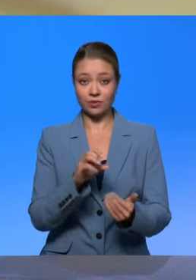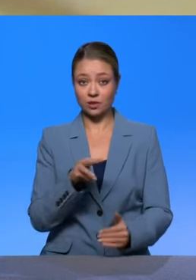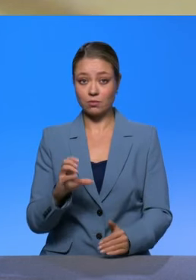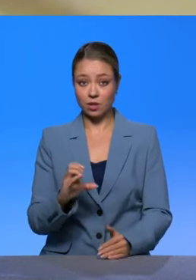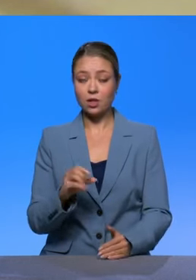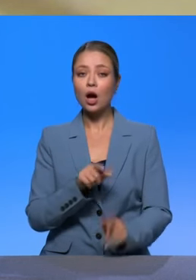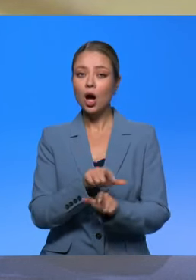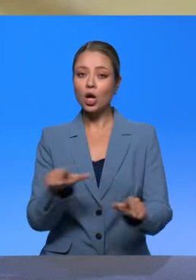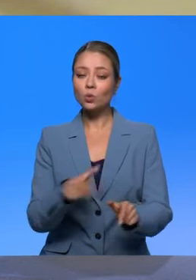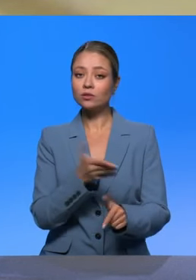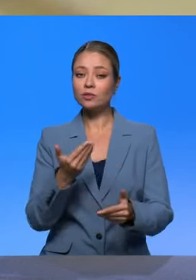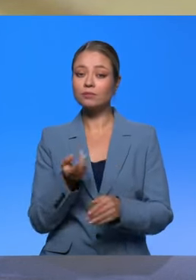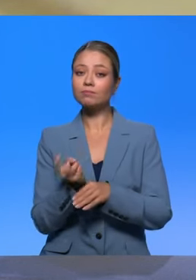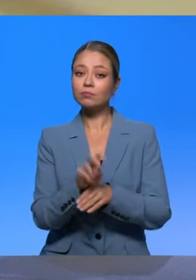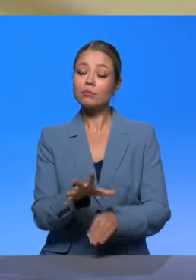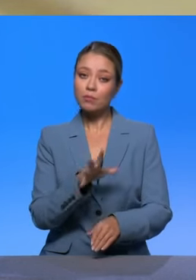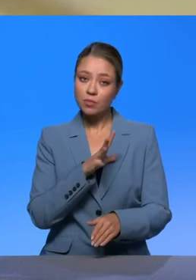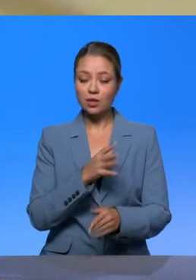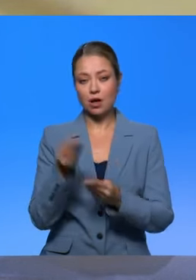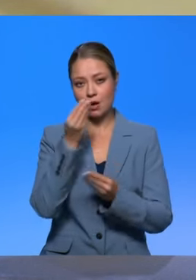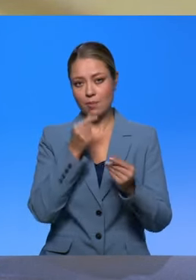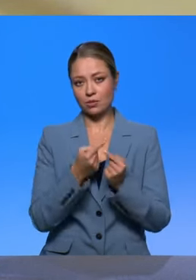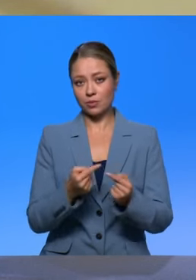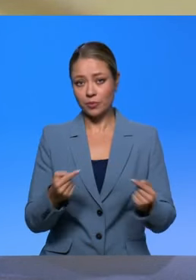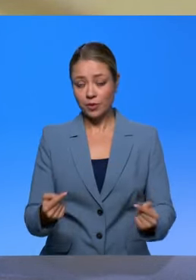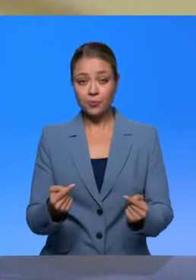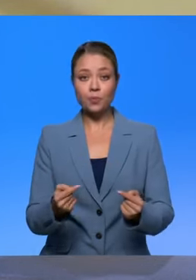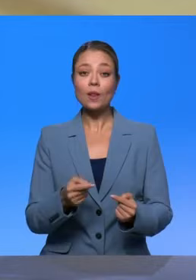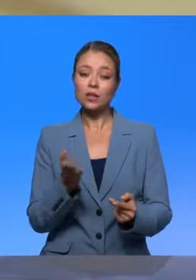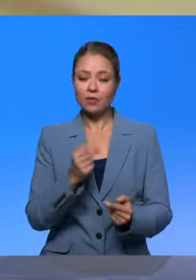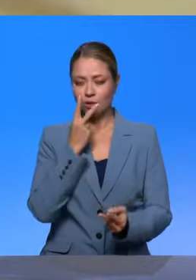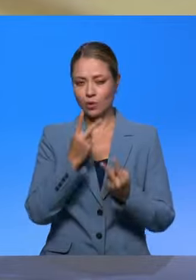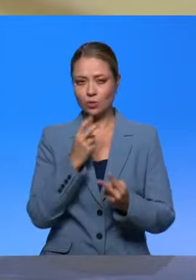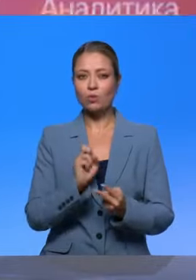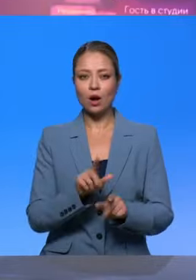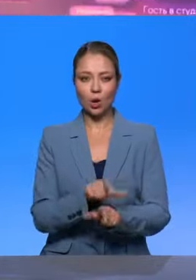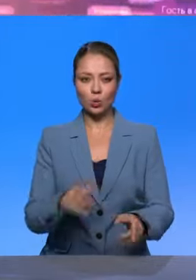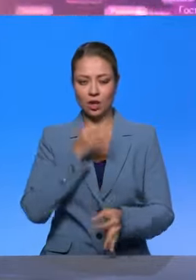Обращались ли люди к магам, гадалкам, экстрасенсам? Давайте посмотрим, как люди объясняли, какие ответы они давали.